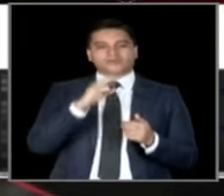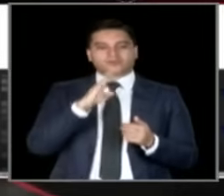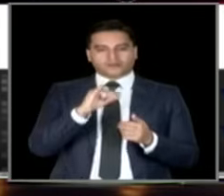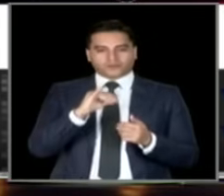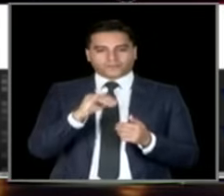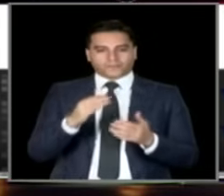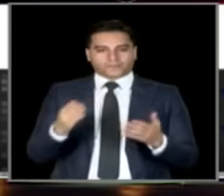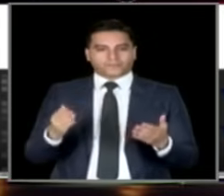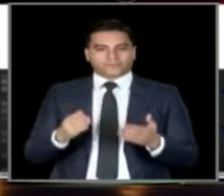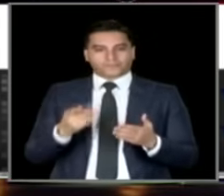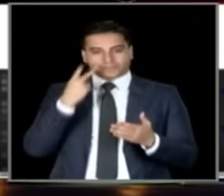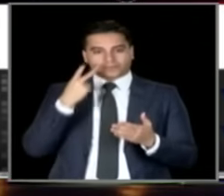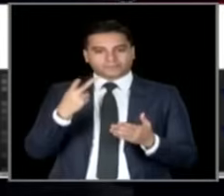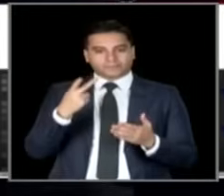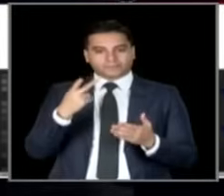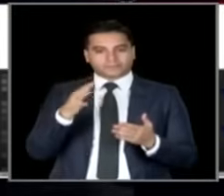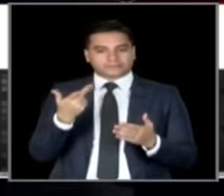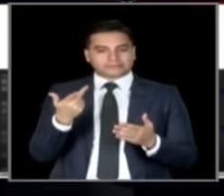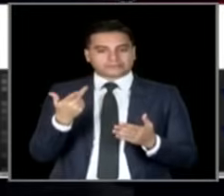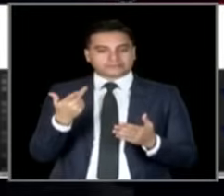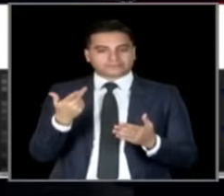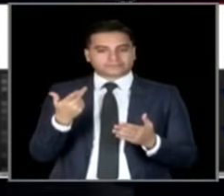ياه، تخمينة بقى. تخمينة.